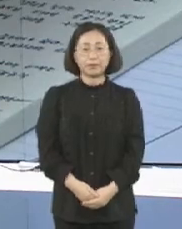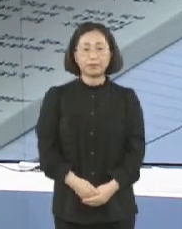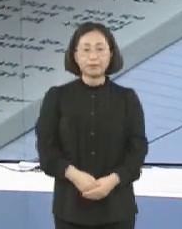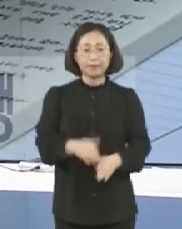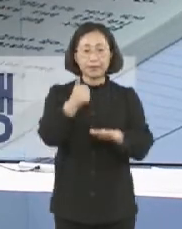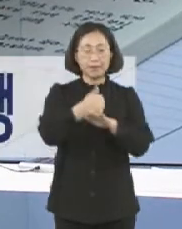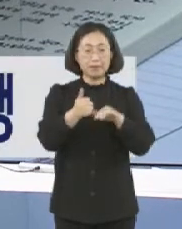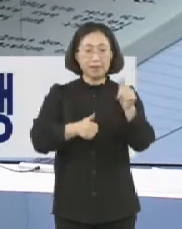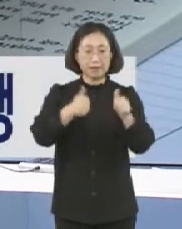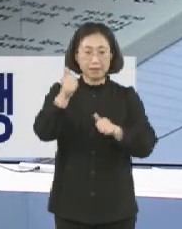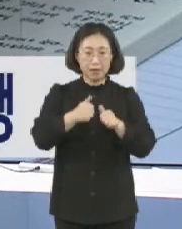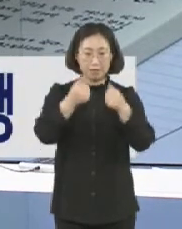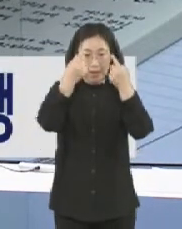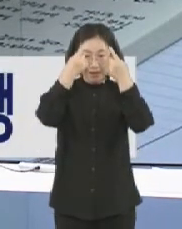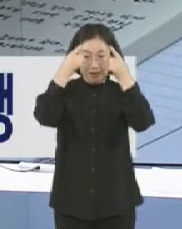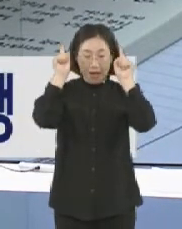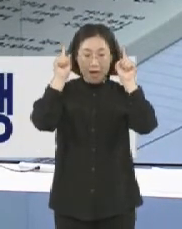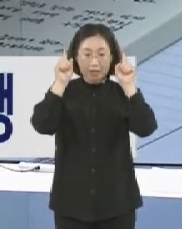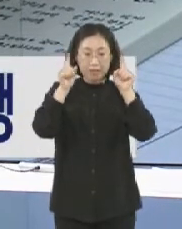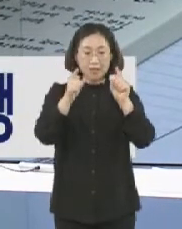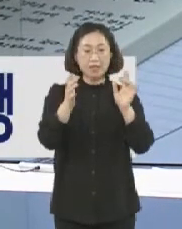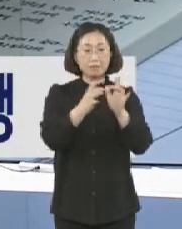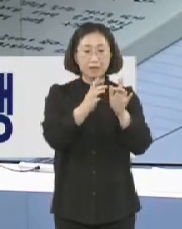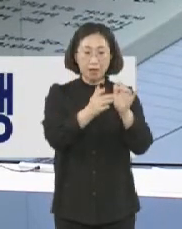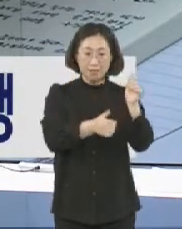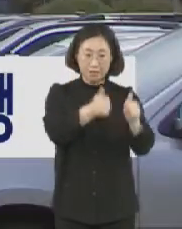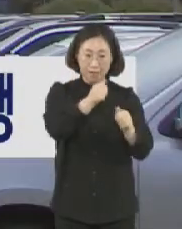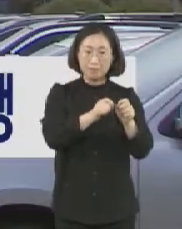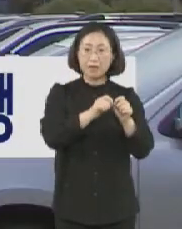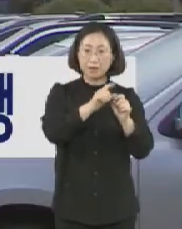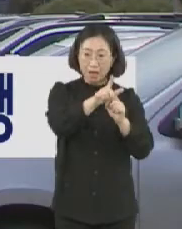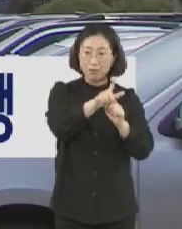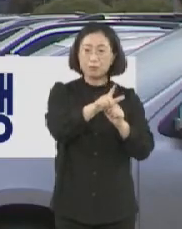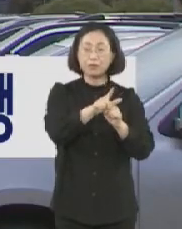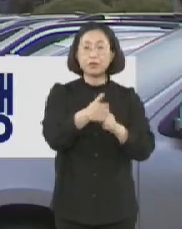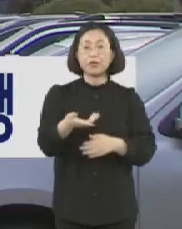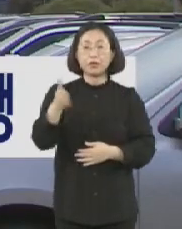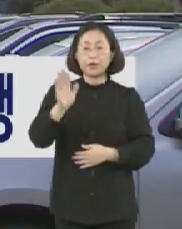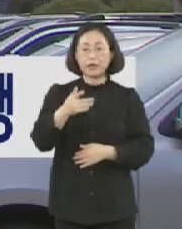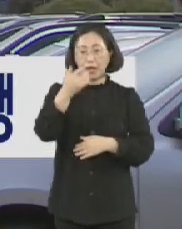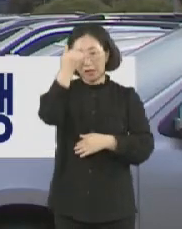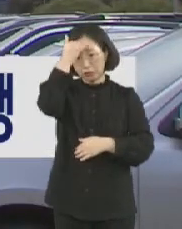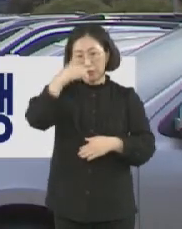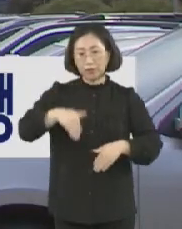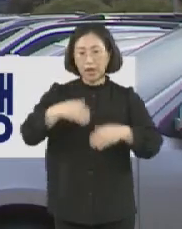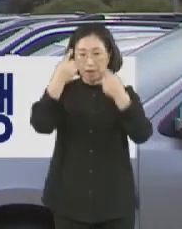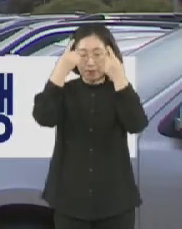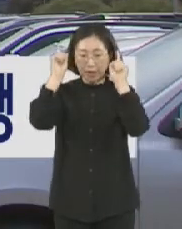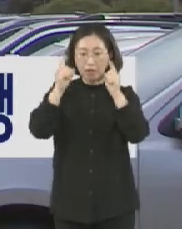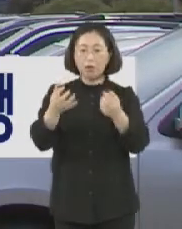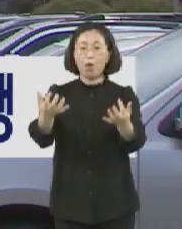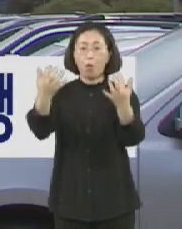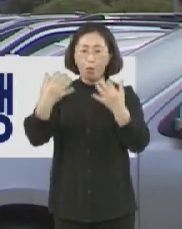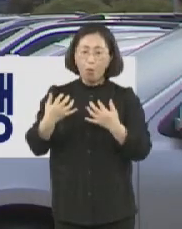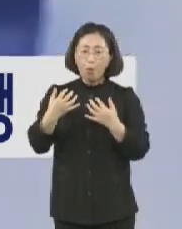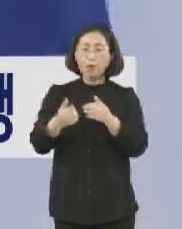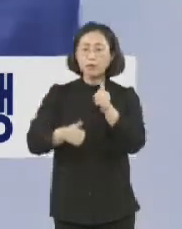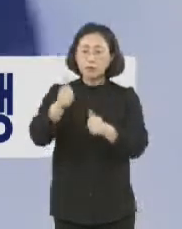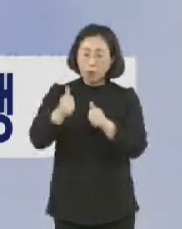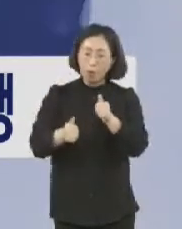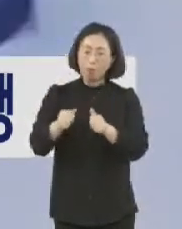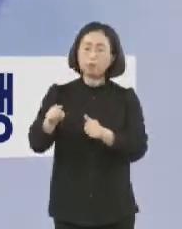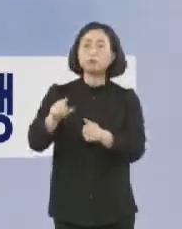기말고사를 맞은 대전권 대 역들이 기대면 시험을 고소한 것과 달리 충남 되는 대면 시험을 강행 키로 의 논란이 일고